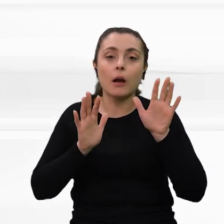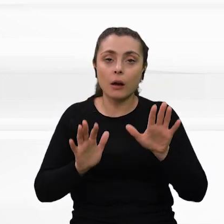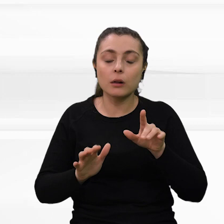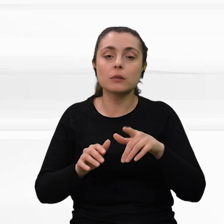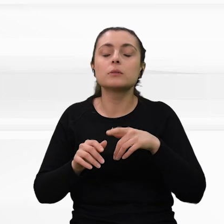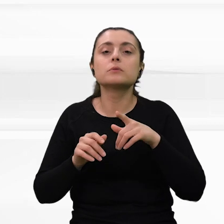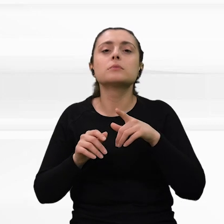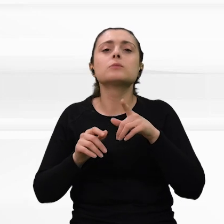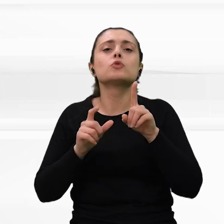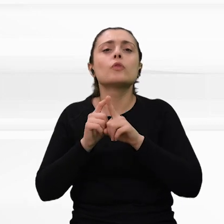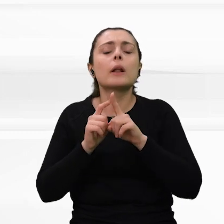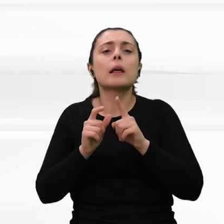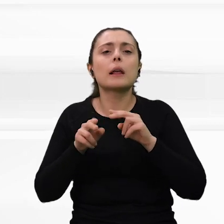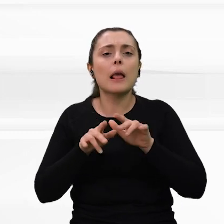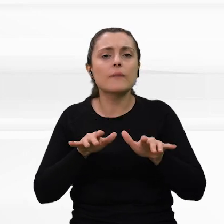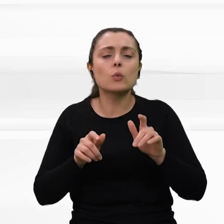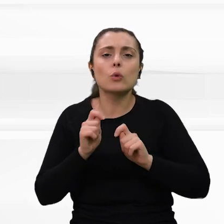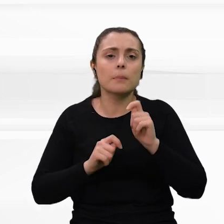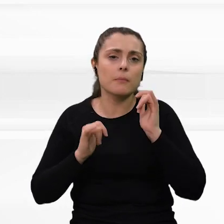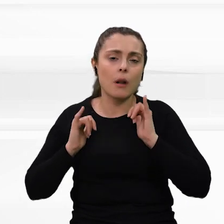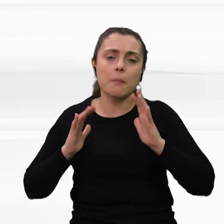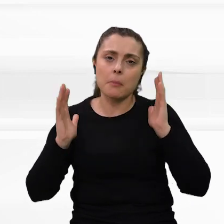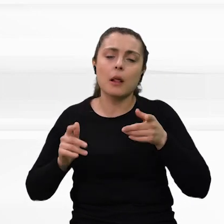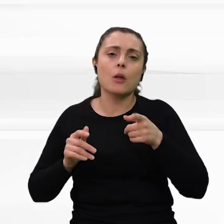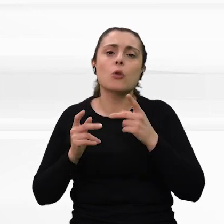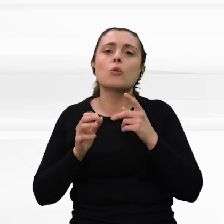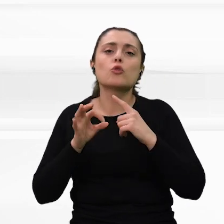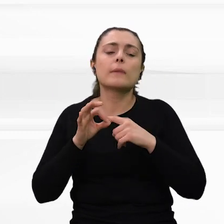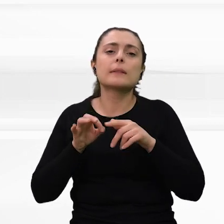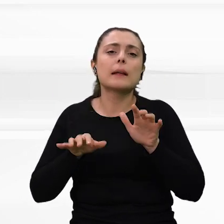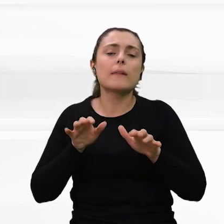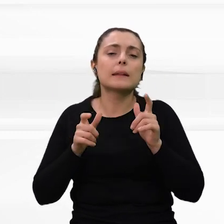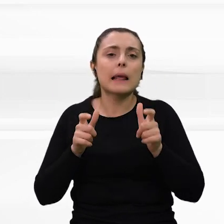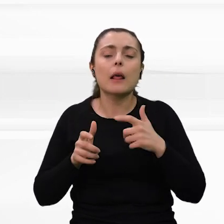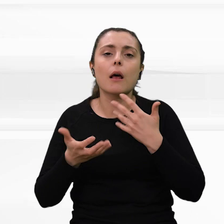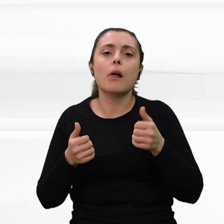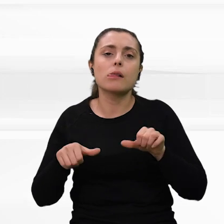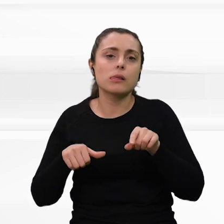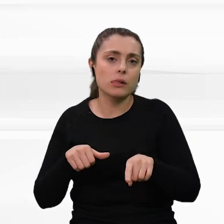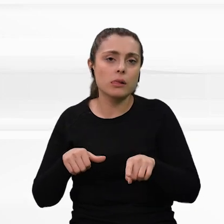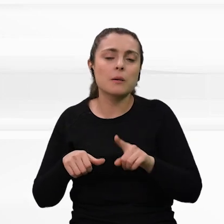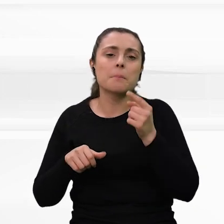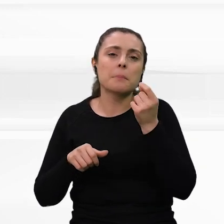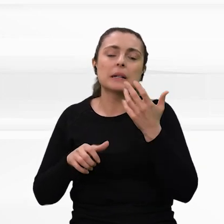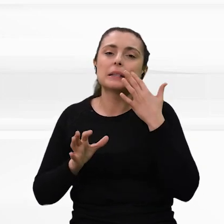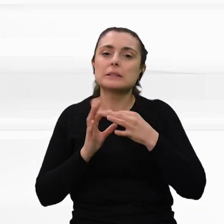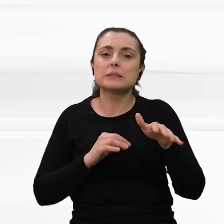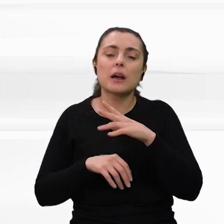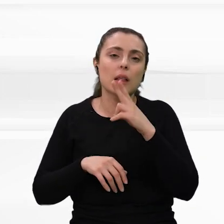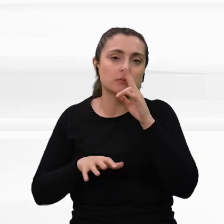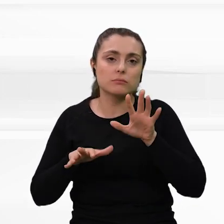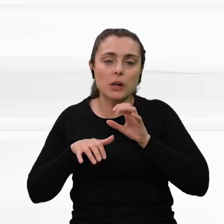ancak Durak klavyesi kullanımındaki rahatla rağmen qwerty klavye a birini alamamış Yani biraz